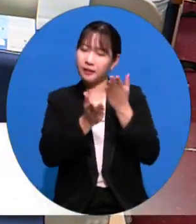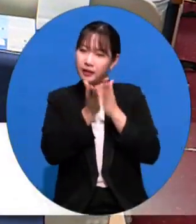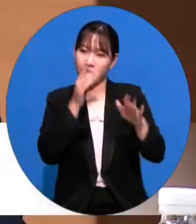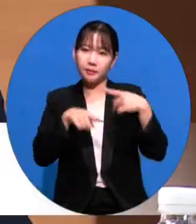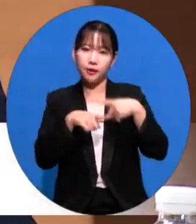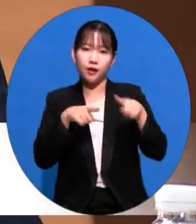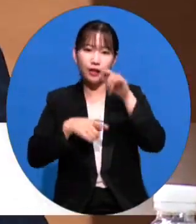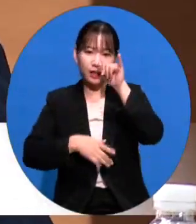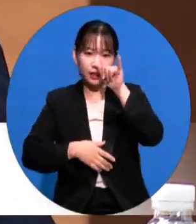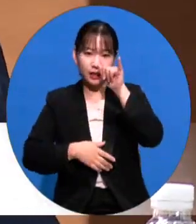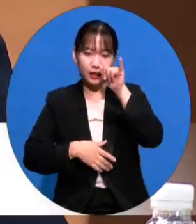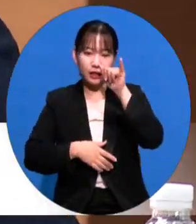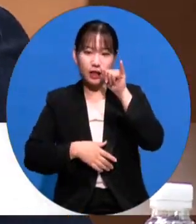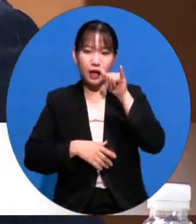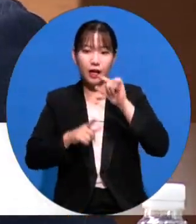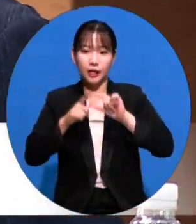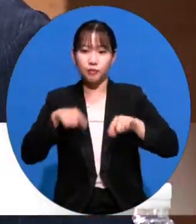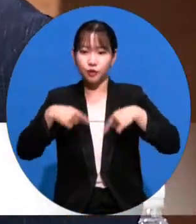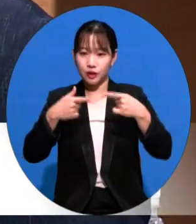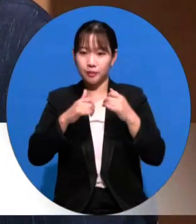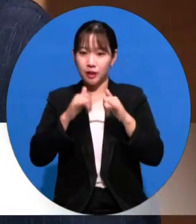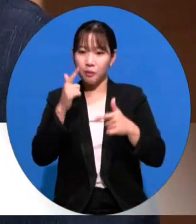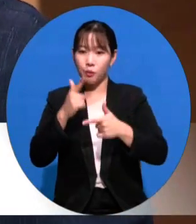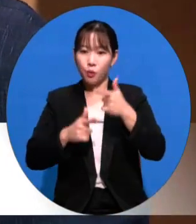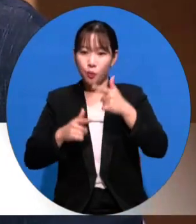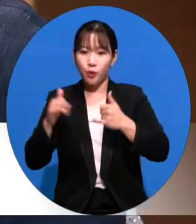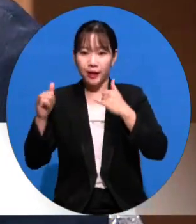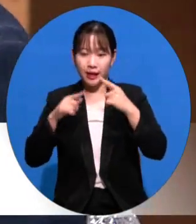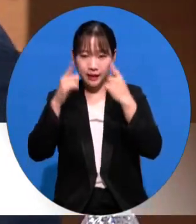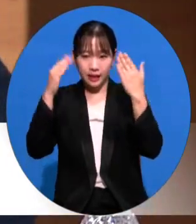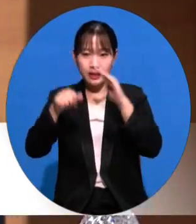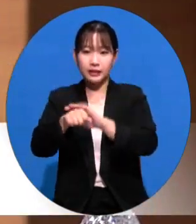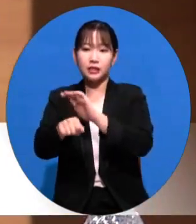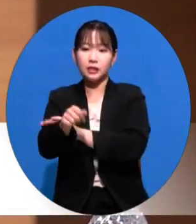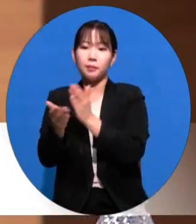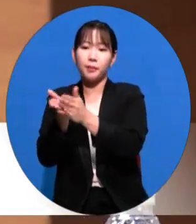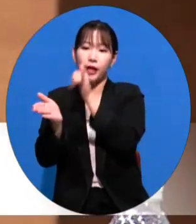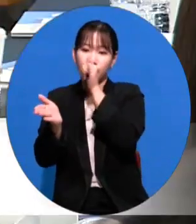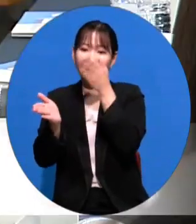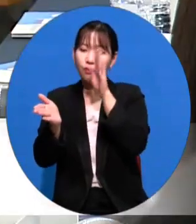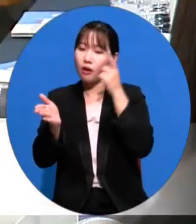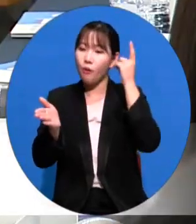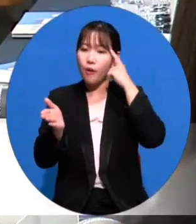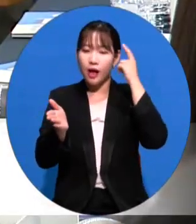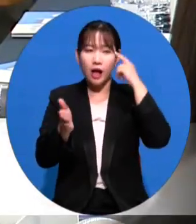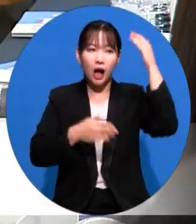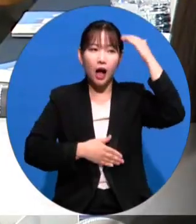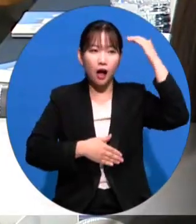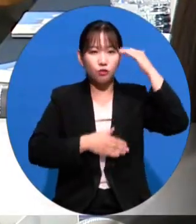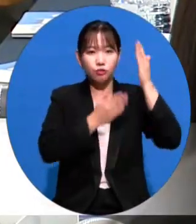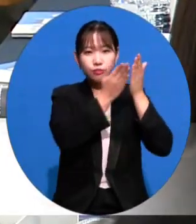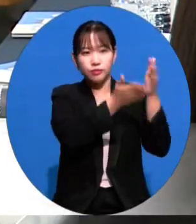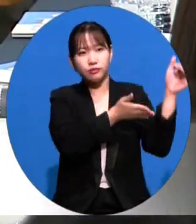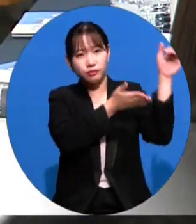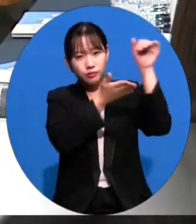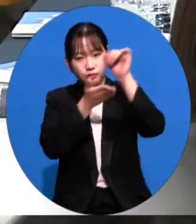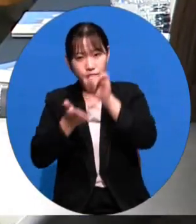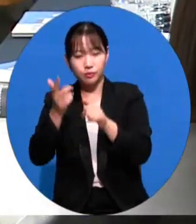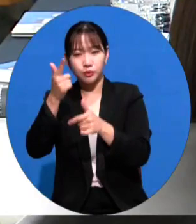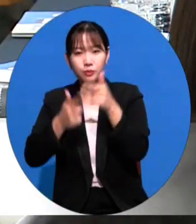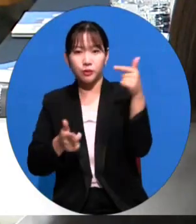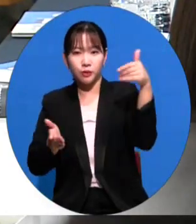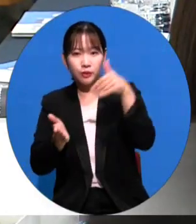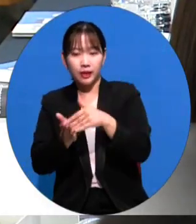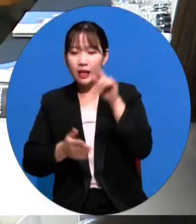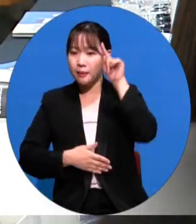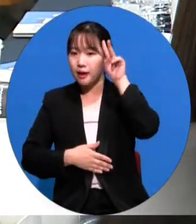나오고 있습니다. 일부 참가자들은 목포해양대에도 실습선이 있는데 굳이 한국해양대 실습선을 끌고 목포에 와서